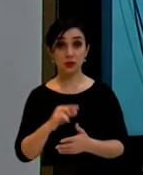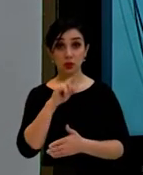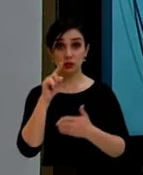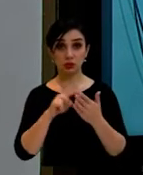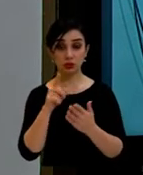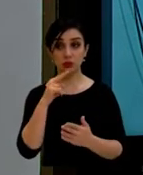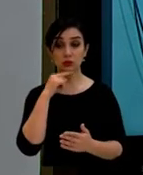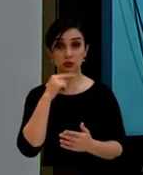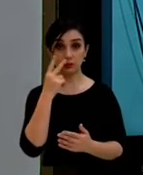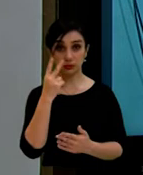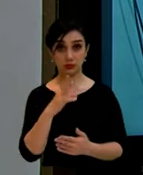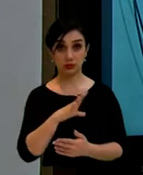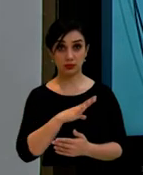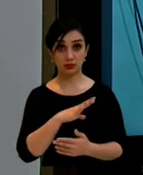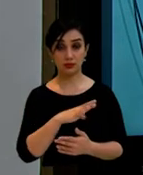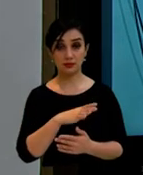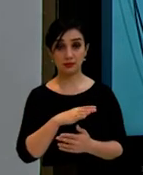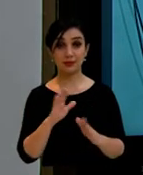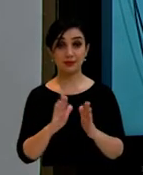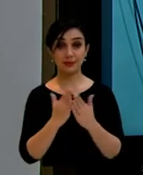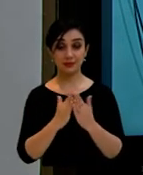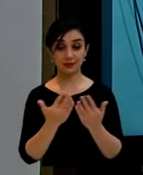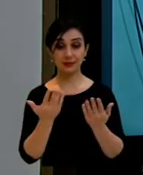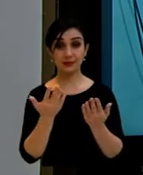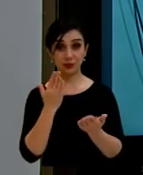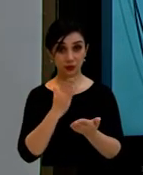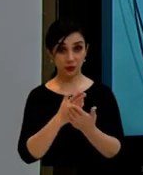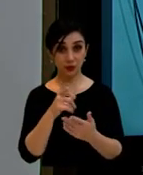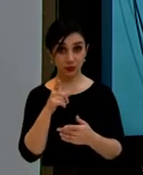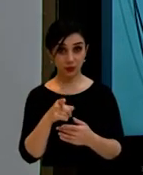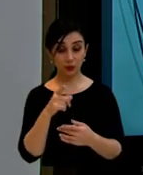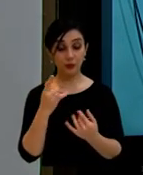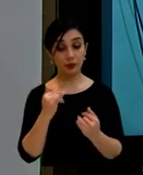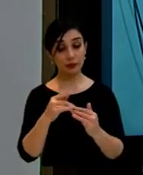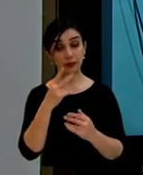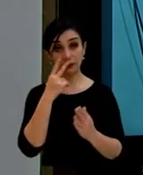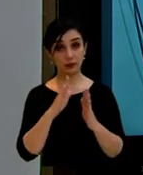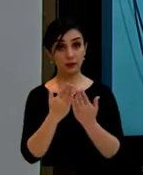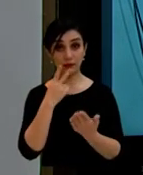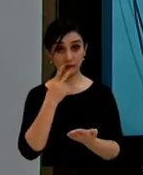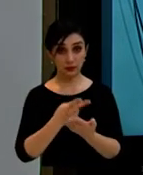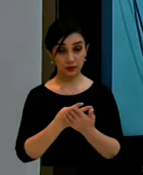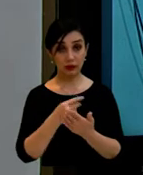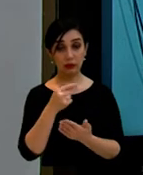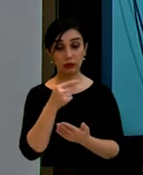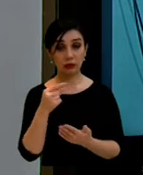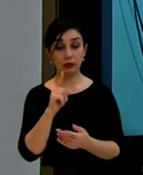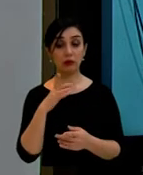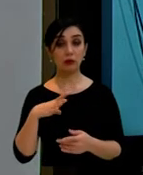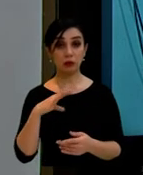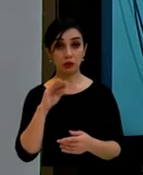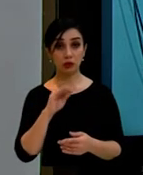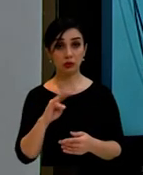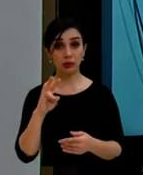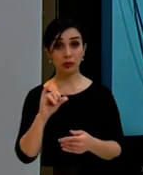Savollarga diqqat qildingiz? Qo'lingizda darsligingiz turibdi. Demak, tire nega ishlatilgan?